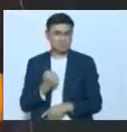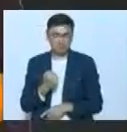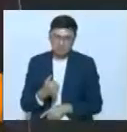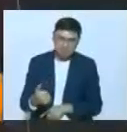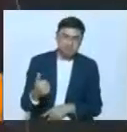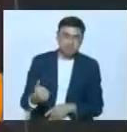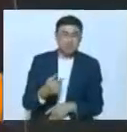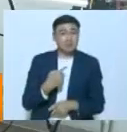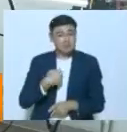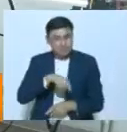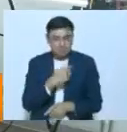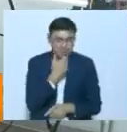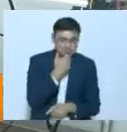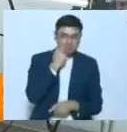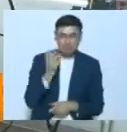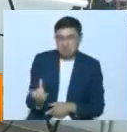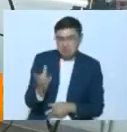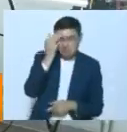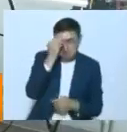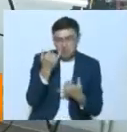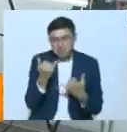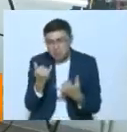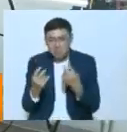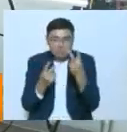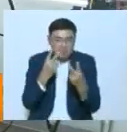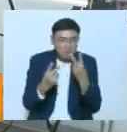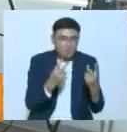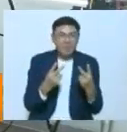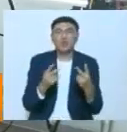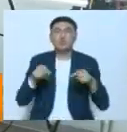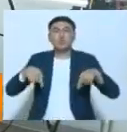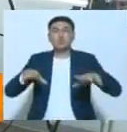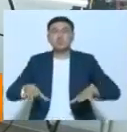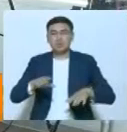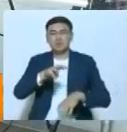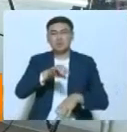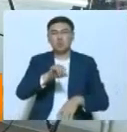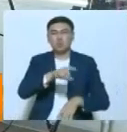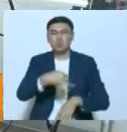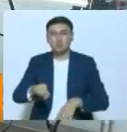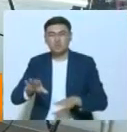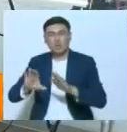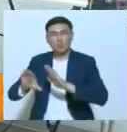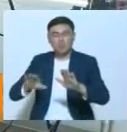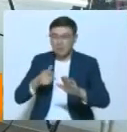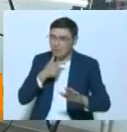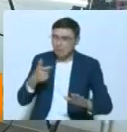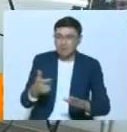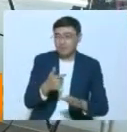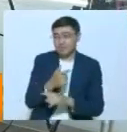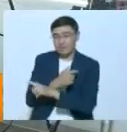Осындай мүмкіндік сыйлаған Серікбол Қондыбаев мемориалдық музейінің ұйымдастырушыларына алғысымды білдіремін. Балсұлу Қондыбайқызына рахметімді